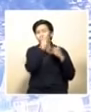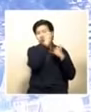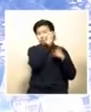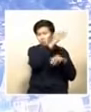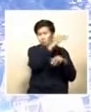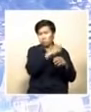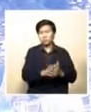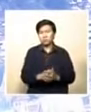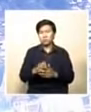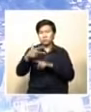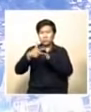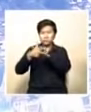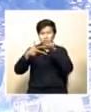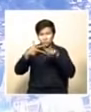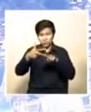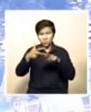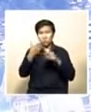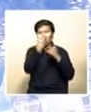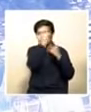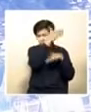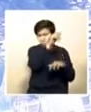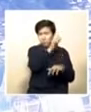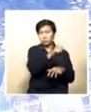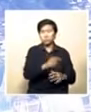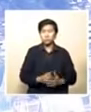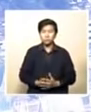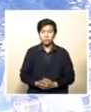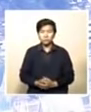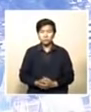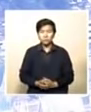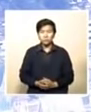ส่วนหนึ่งที่จะเอามาใช้ในประเทศ